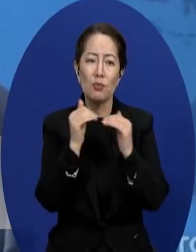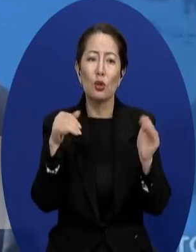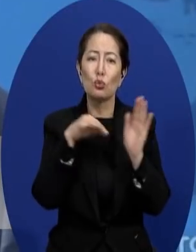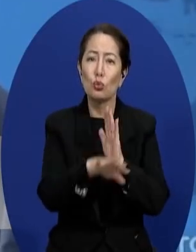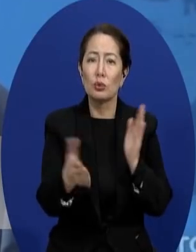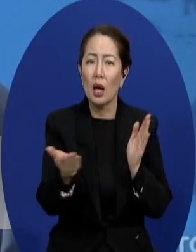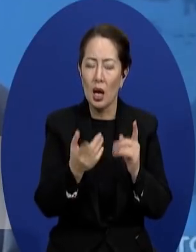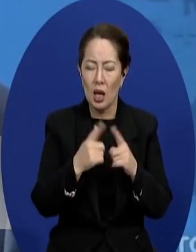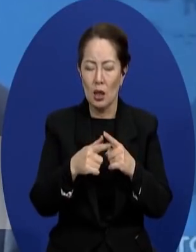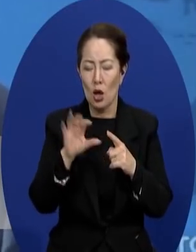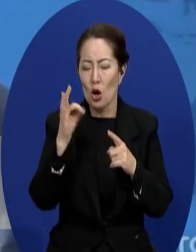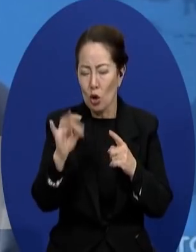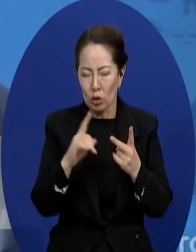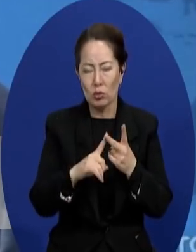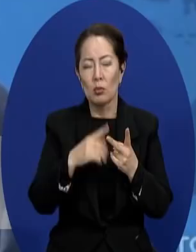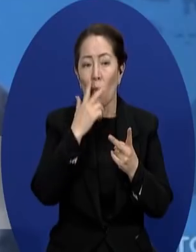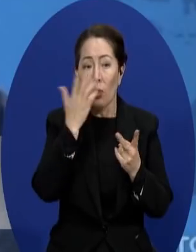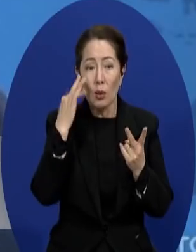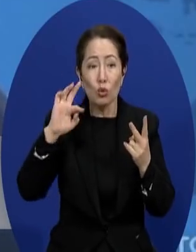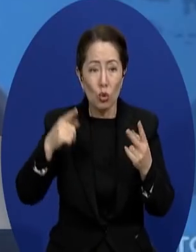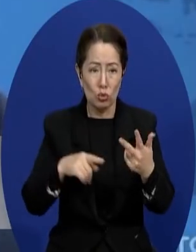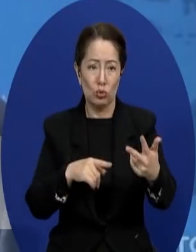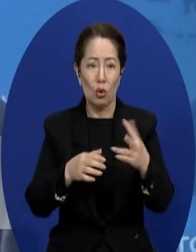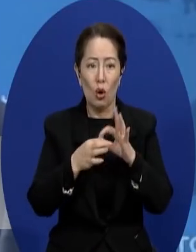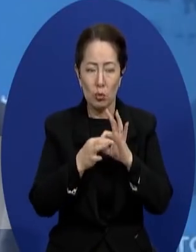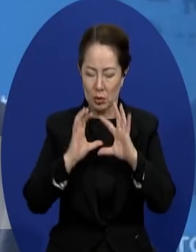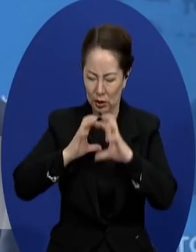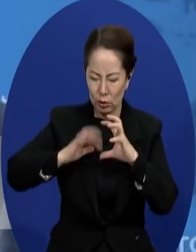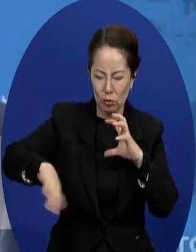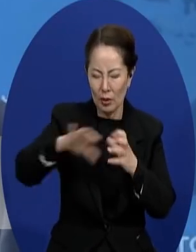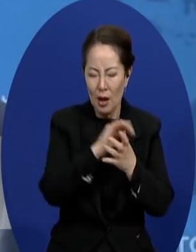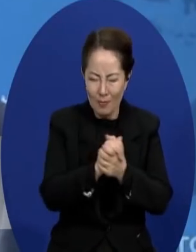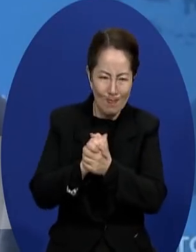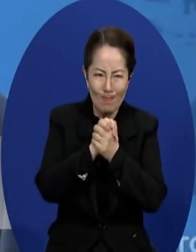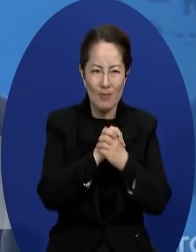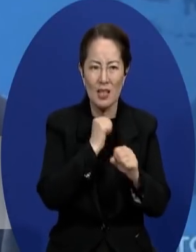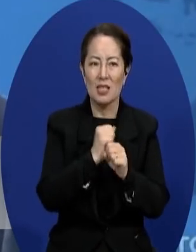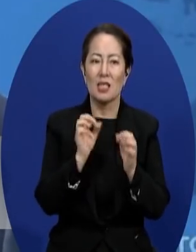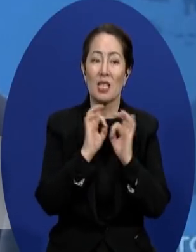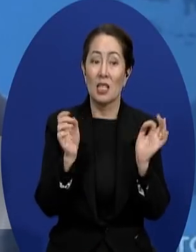өр болон уур амьсгалын өөрчлөлтийн чиглэлээр дэлхийн хэмжээнд нягт хамтын ажиллагаа хэрэгтэй байна.